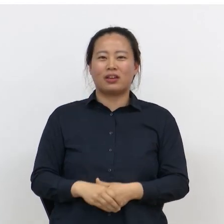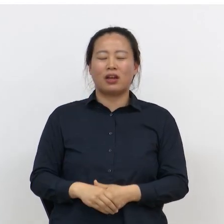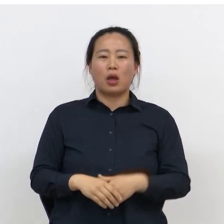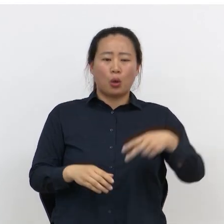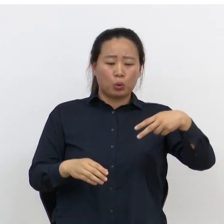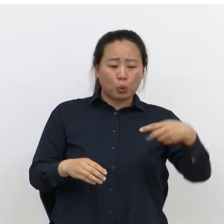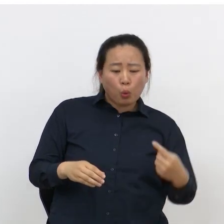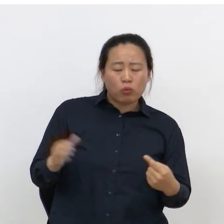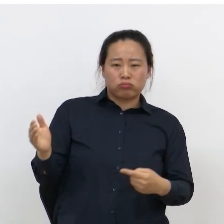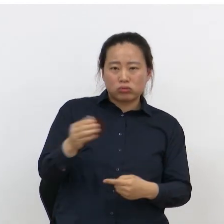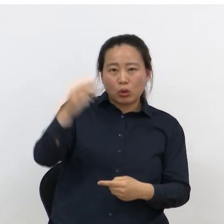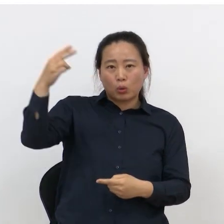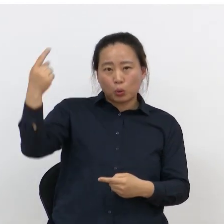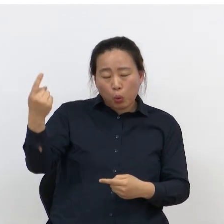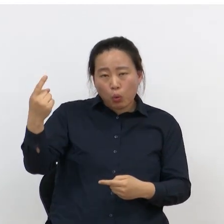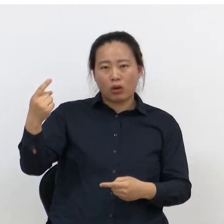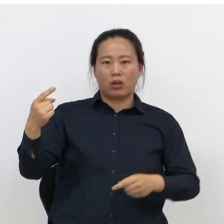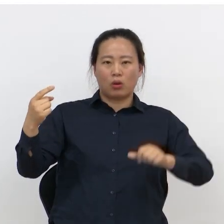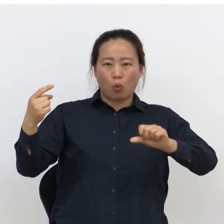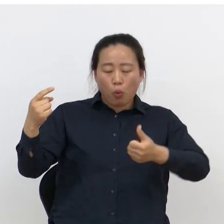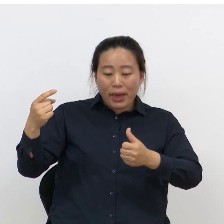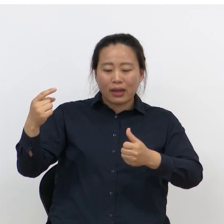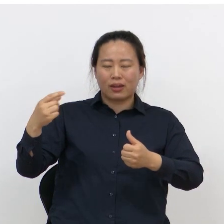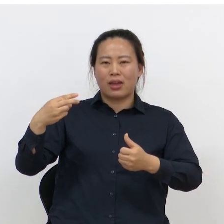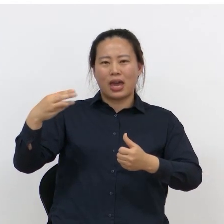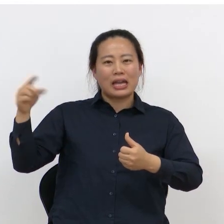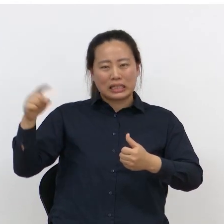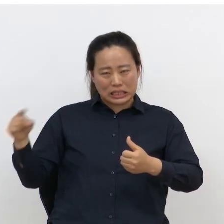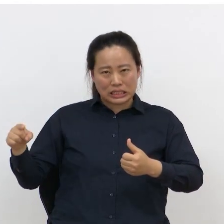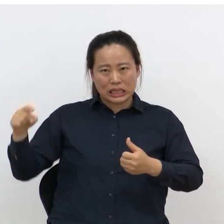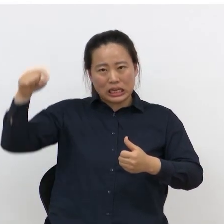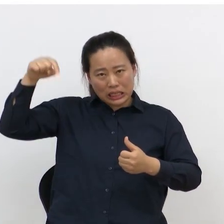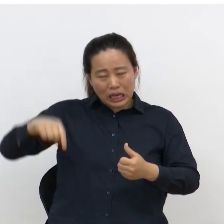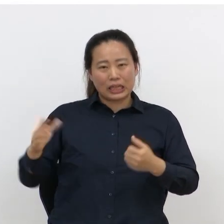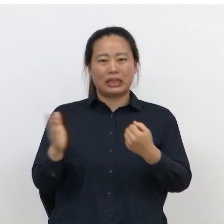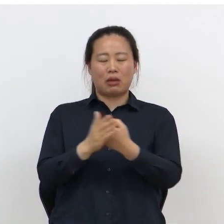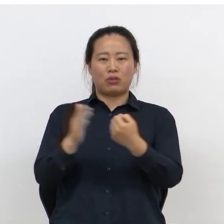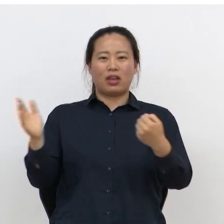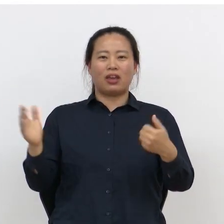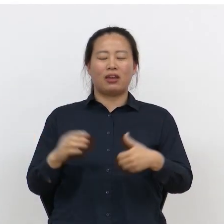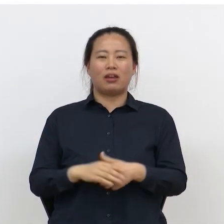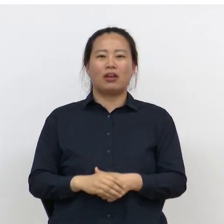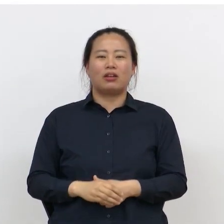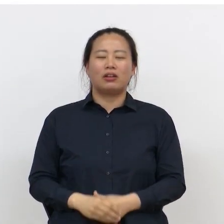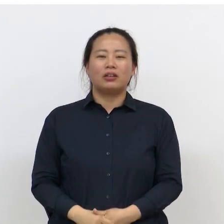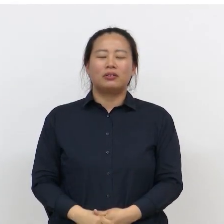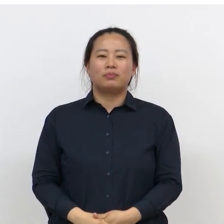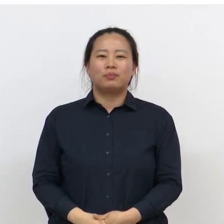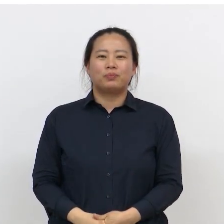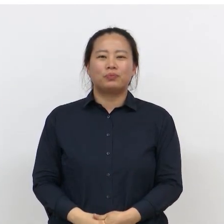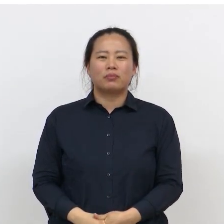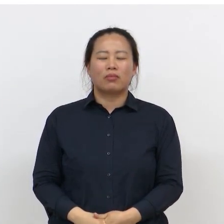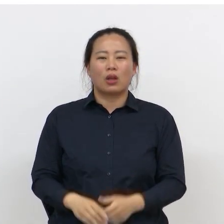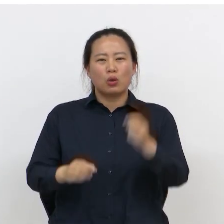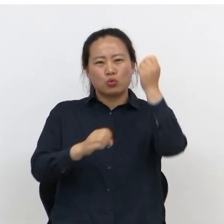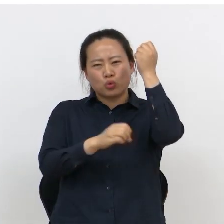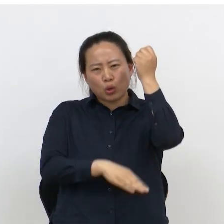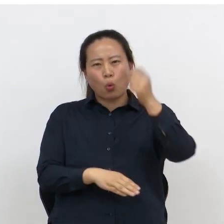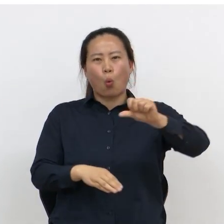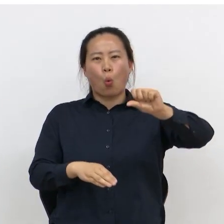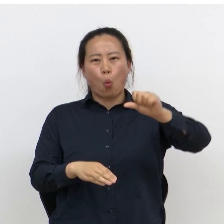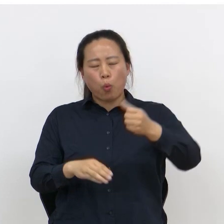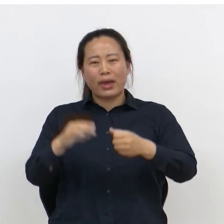도에서 도까지가 500Hz 이하입니다. 뭐 한 옥타브 더 올라가도 1000Hz거든요. 그래서 적어도